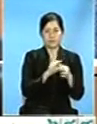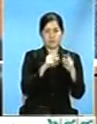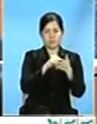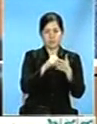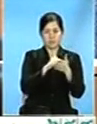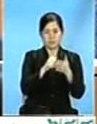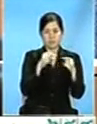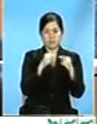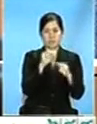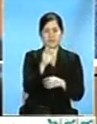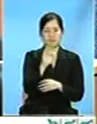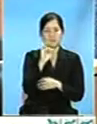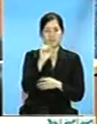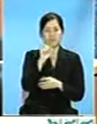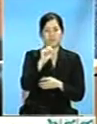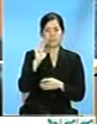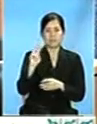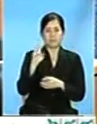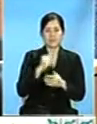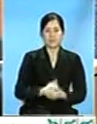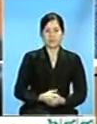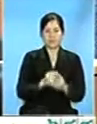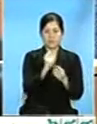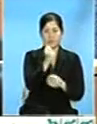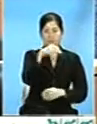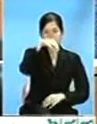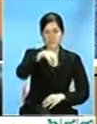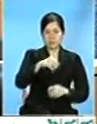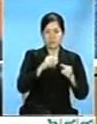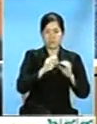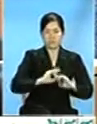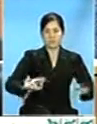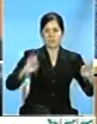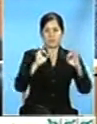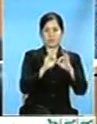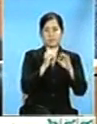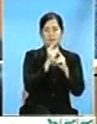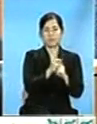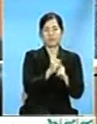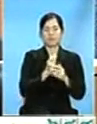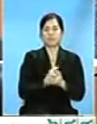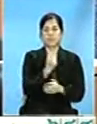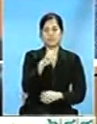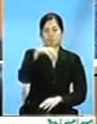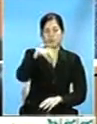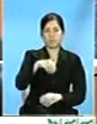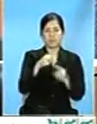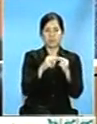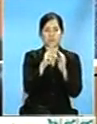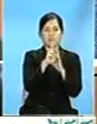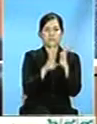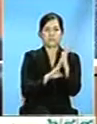าชิกวุฒิสภาซึ่งเป็นองค์กรหลัก1องค์กรในองค์กรของระบบรัฐสภาของเ